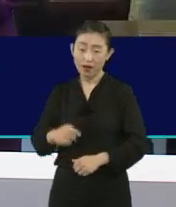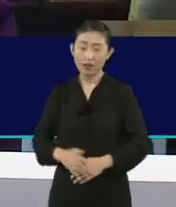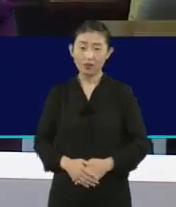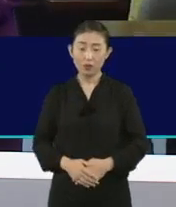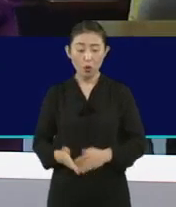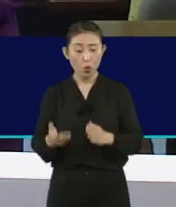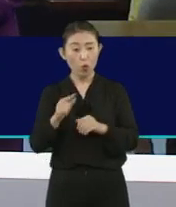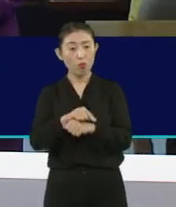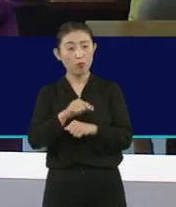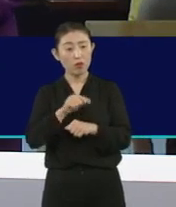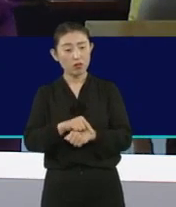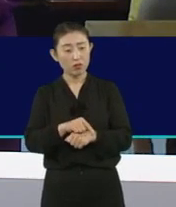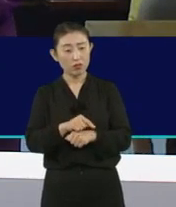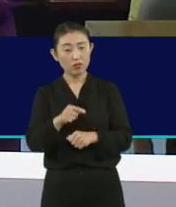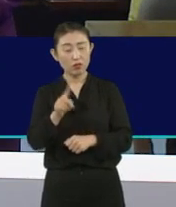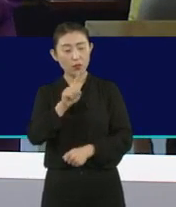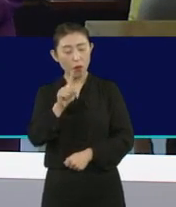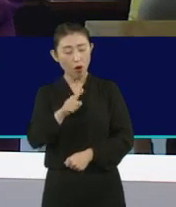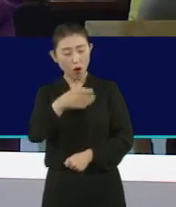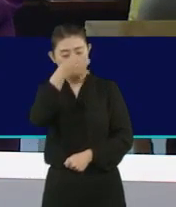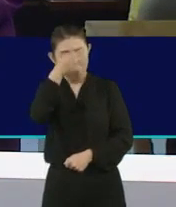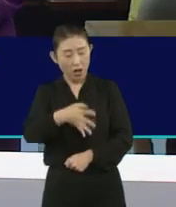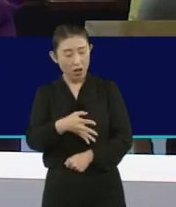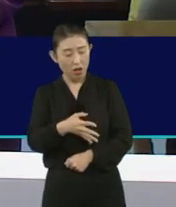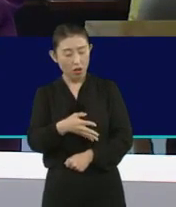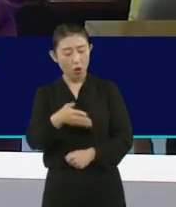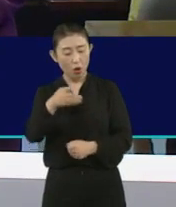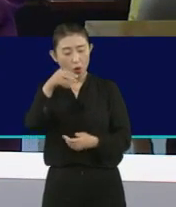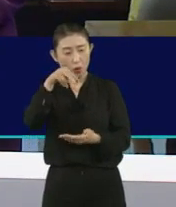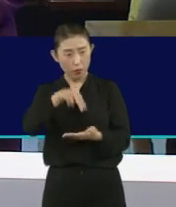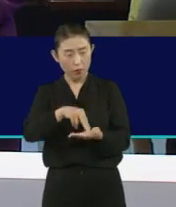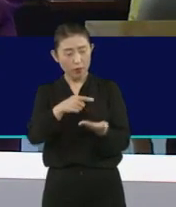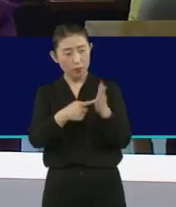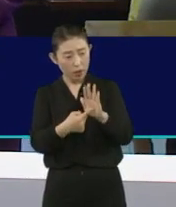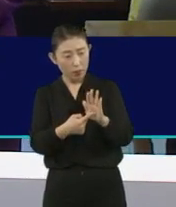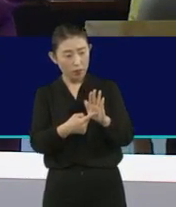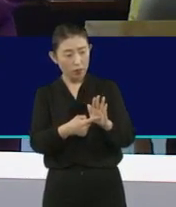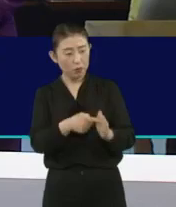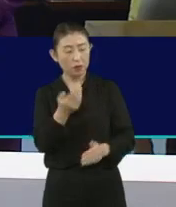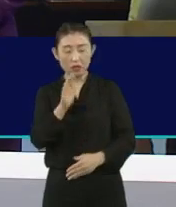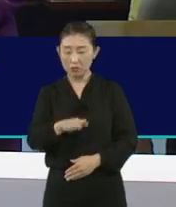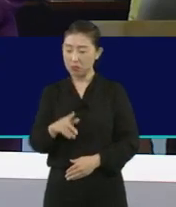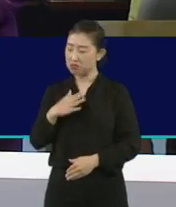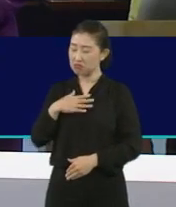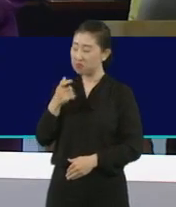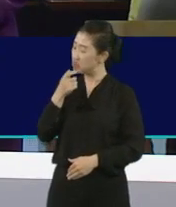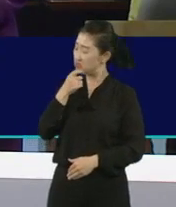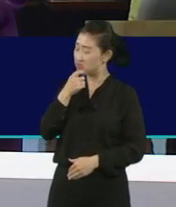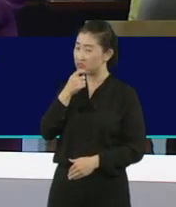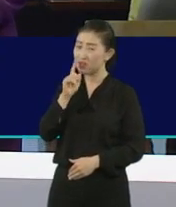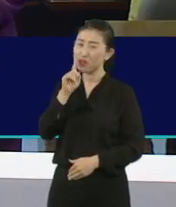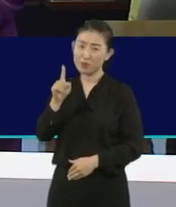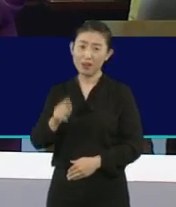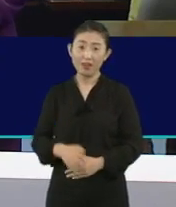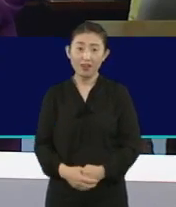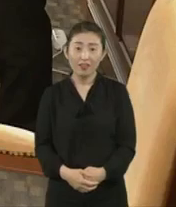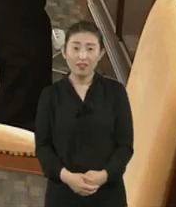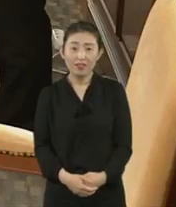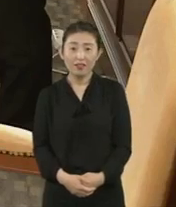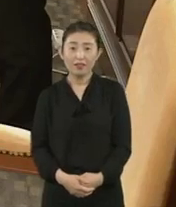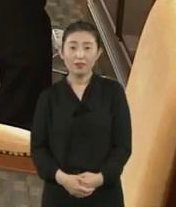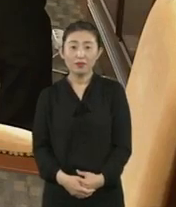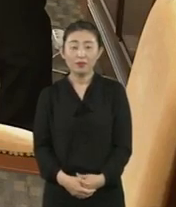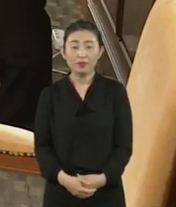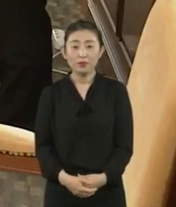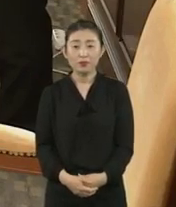도청 공무원들이 공식적인 사과를 요구하고 있지만 본인은 사과할 수 없다는 입장입니다. 류재일 기자입니다.